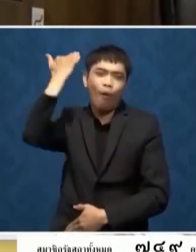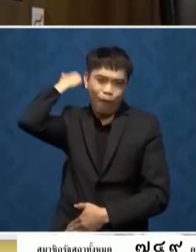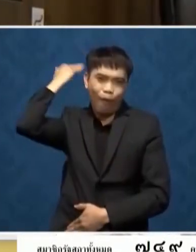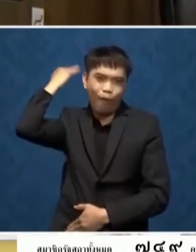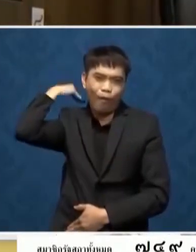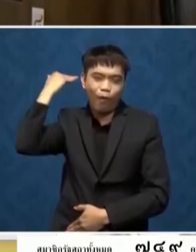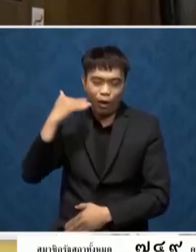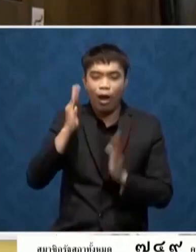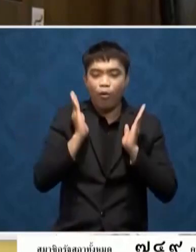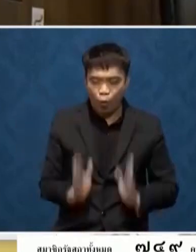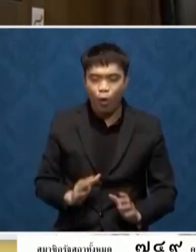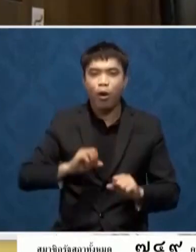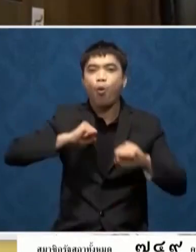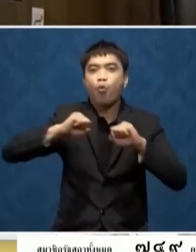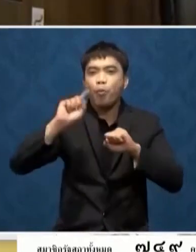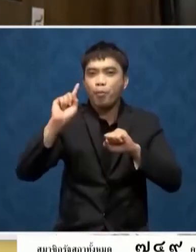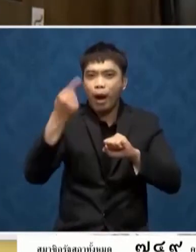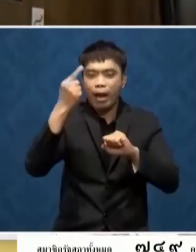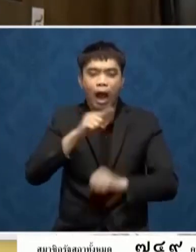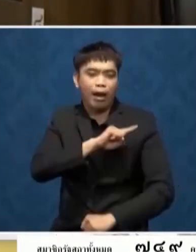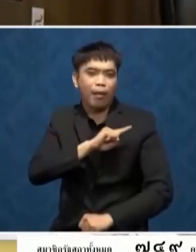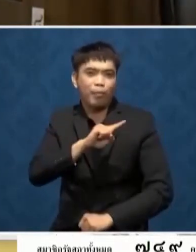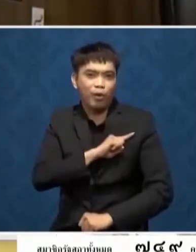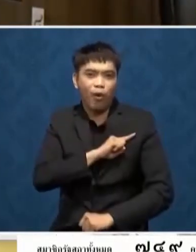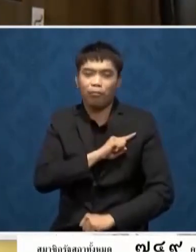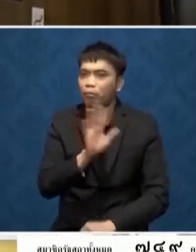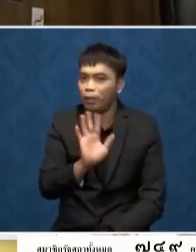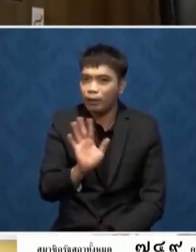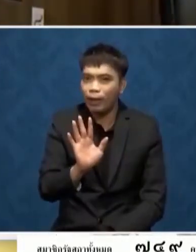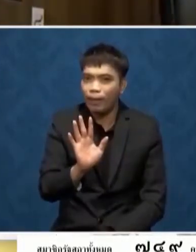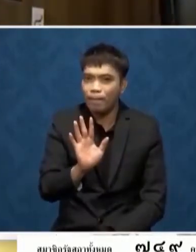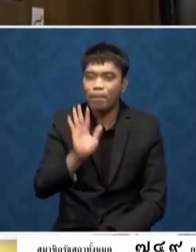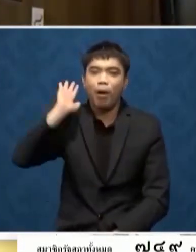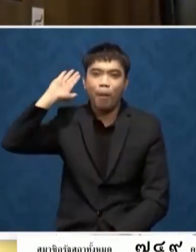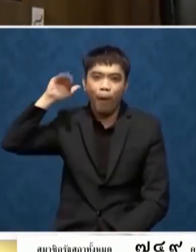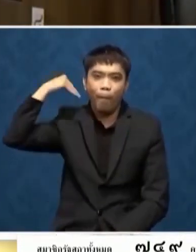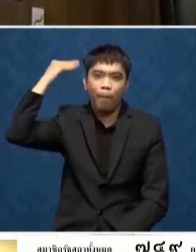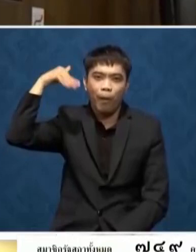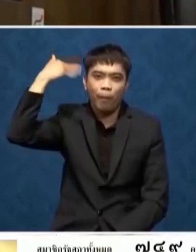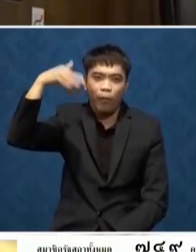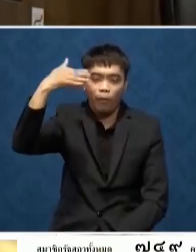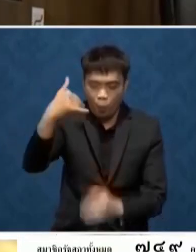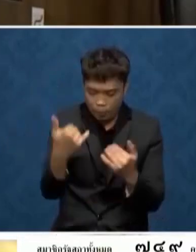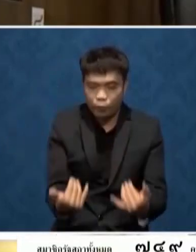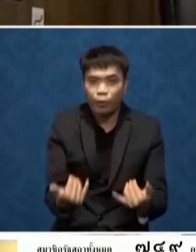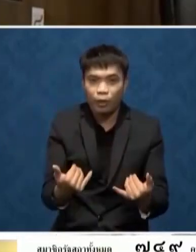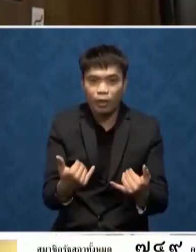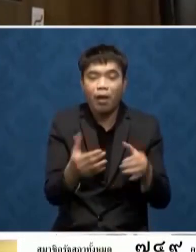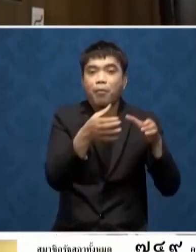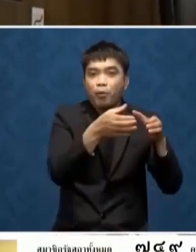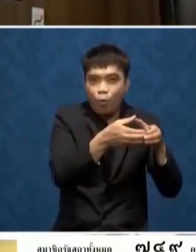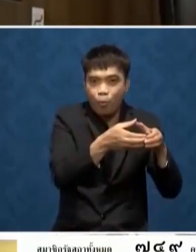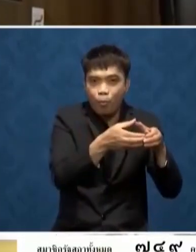และต้องให้คนรุ่นใหม่ต้องมารับผิดชอบในสิ่งที่พวกเราพยายามผูกกันจนมาถึงปัจจุบันครับมีหลายกลุ่ม